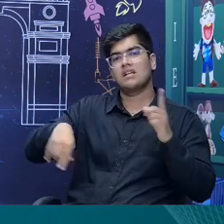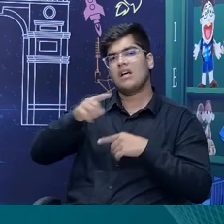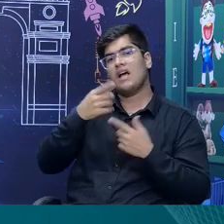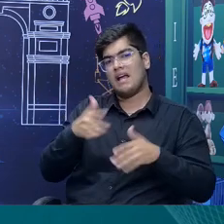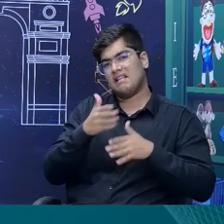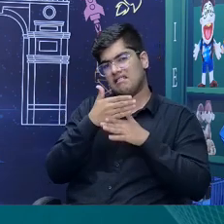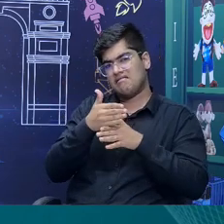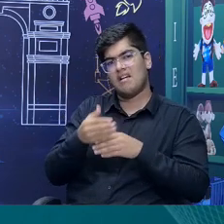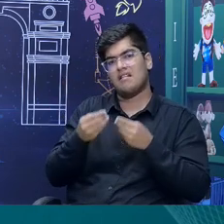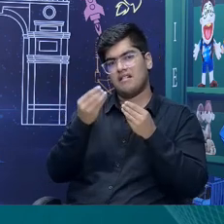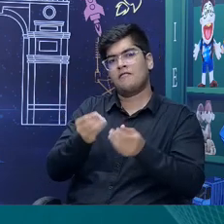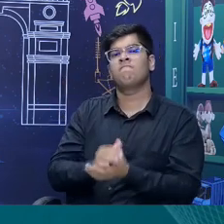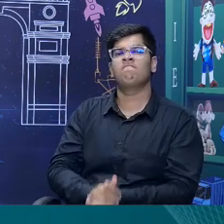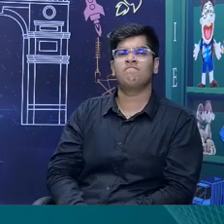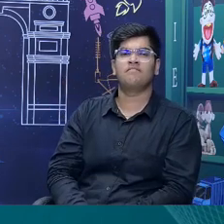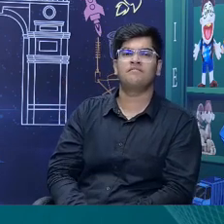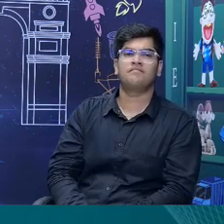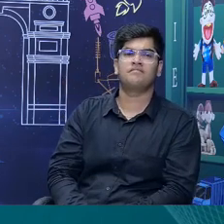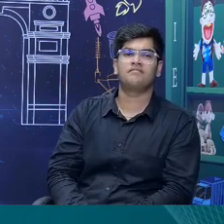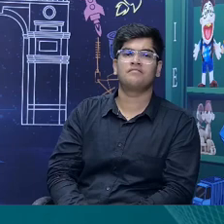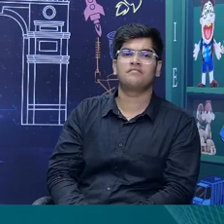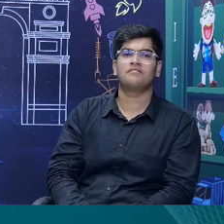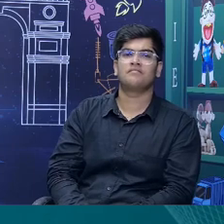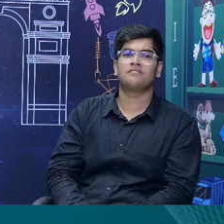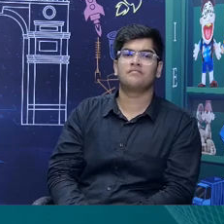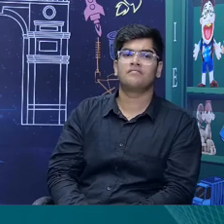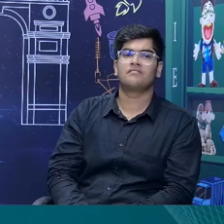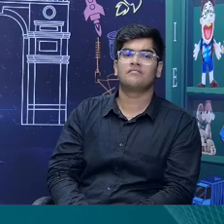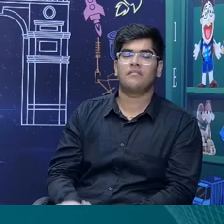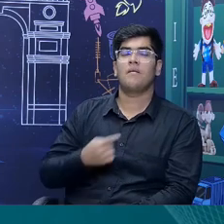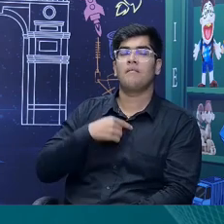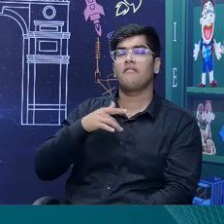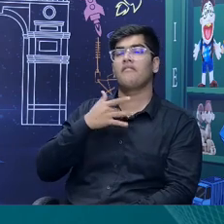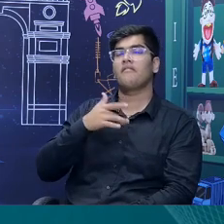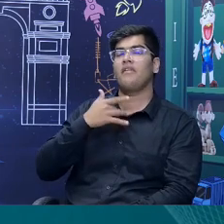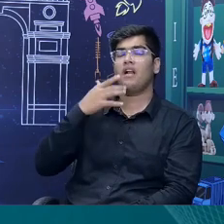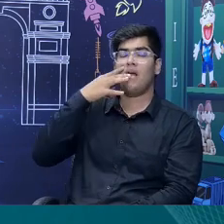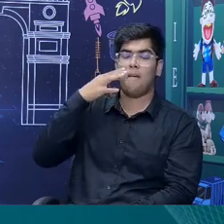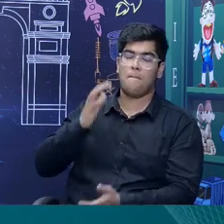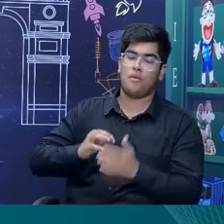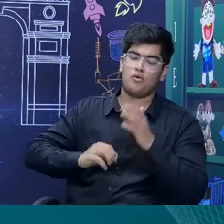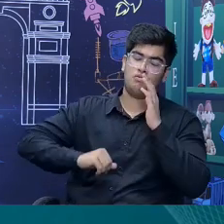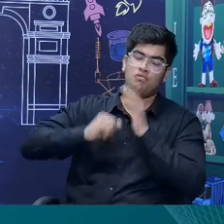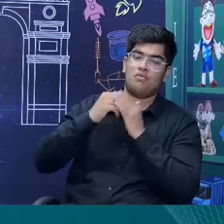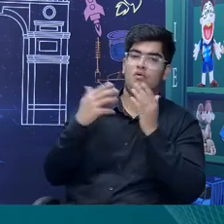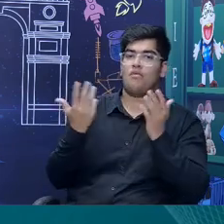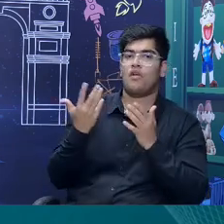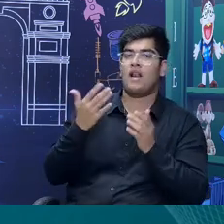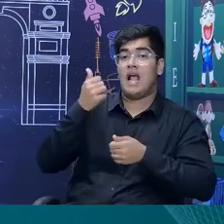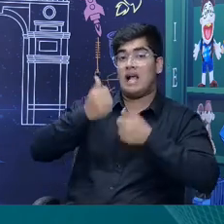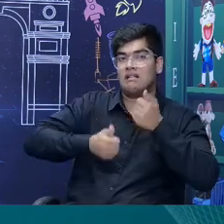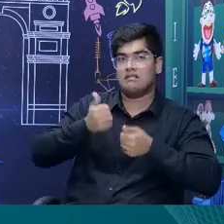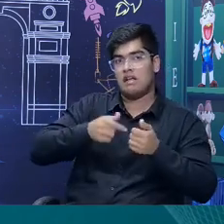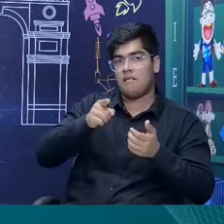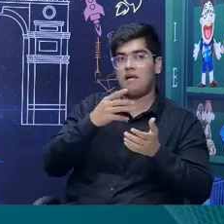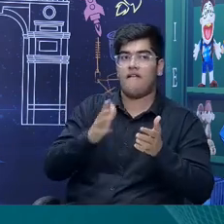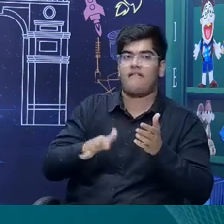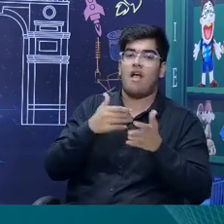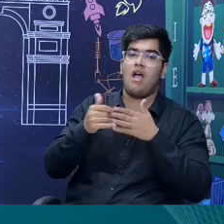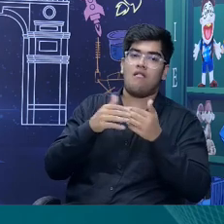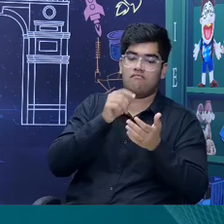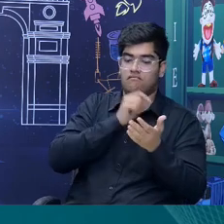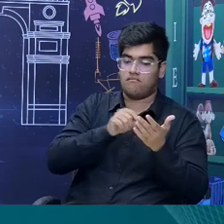शेर करना चाहेंगे आ मैं सबसे इंपॉर्टेंट ये होते हैं क्योंकि एग्जामिनेशन हमेशा रिटन होता है तो अपना हर